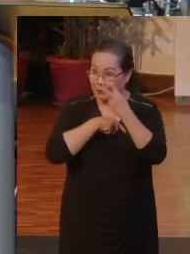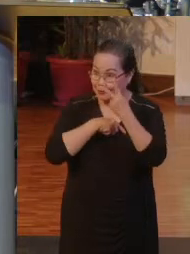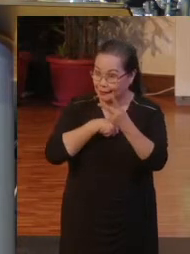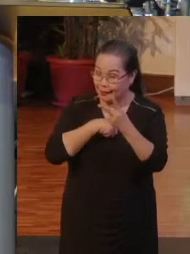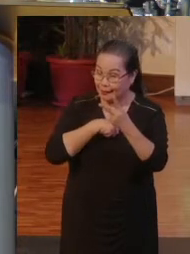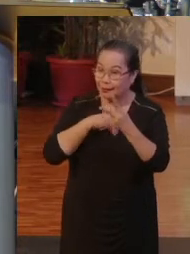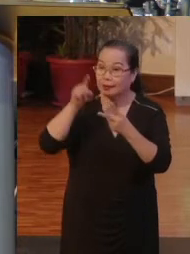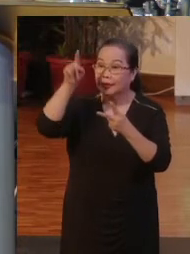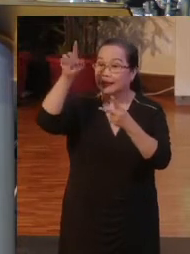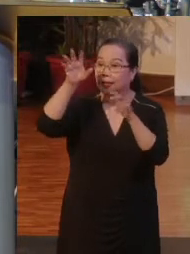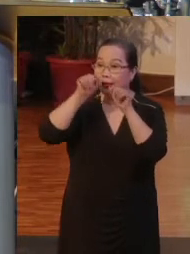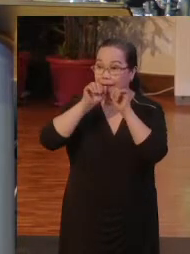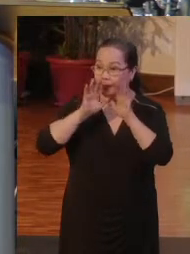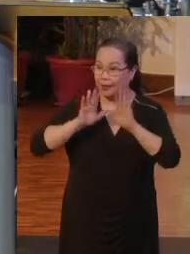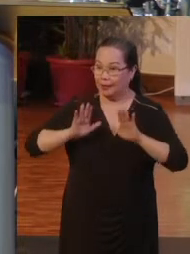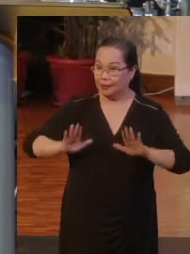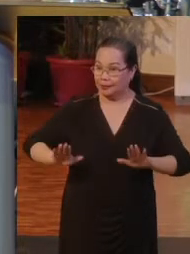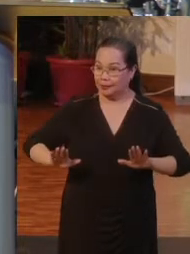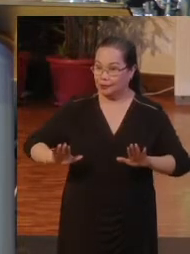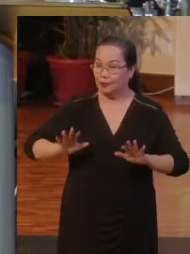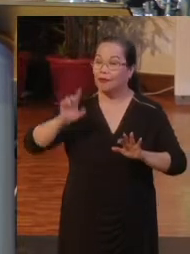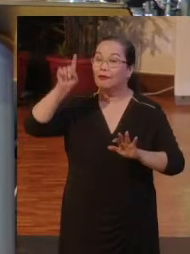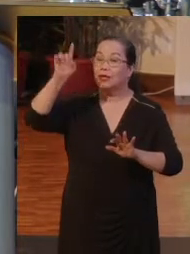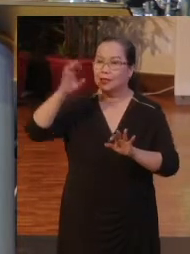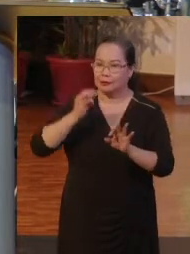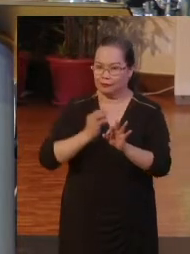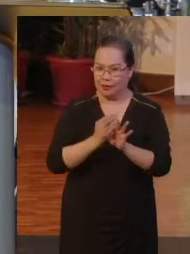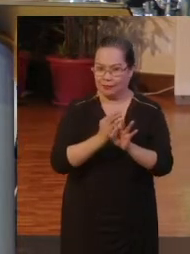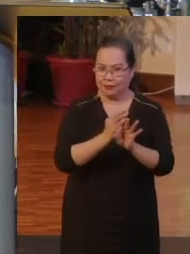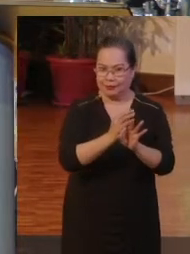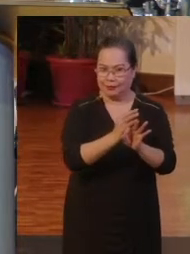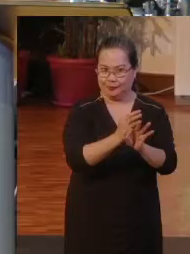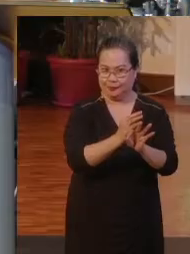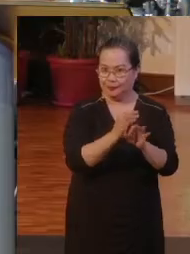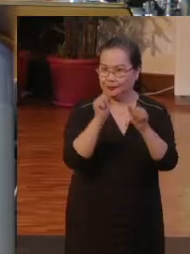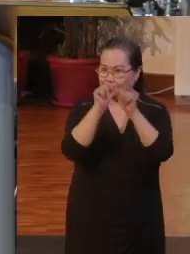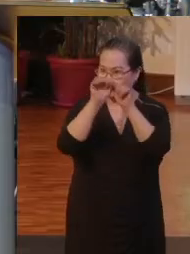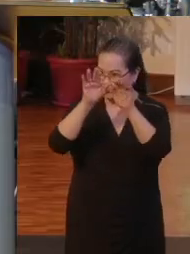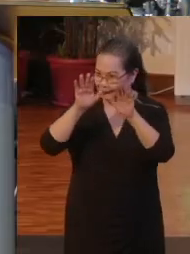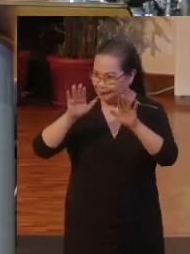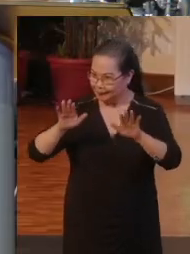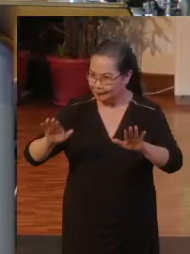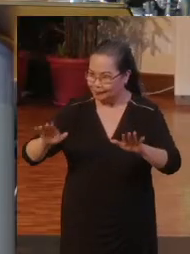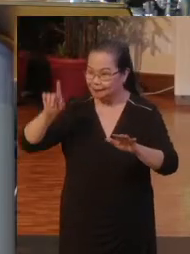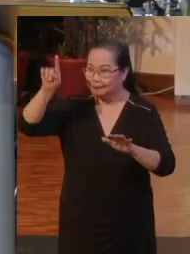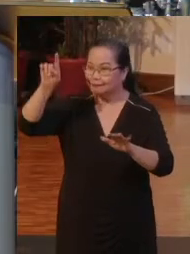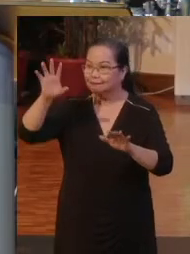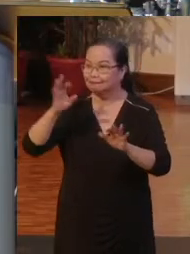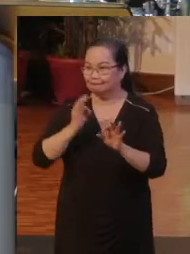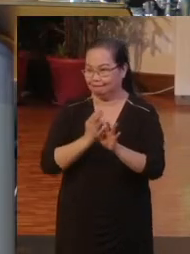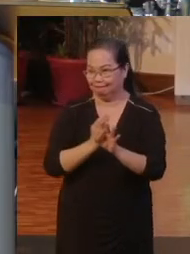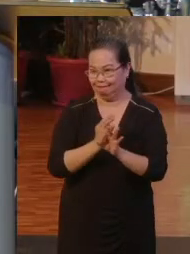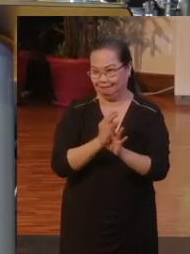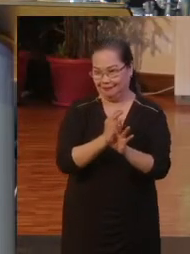ang pagpapala ng isang tapat na Diyos. Pagpapala ng isang tapat na Diyos.